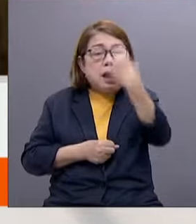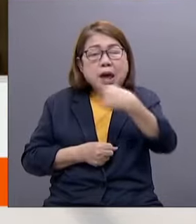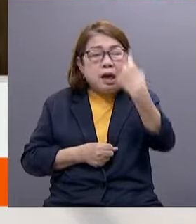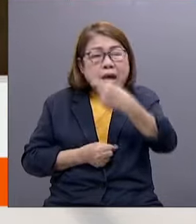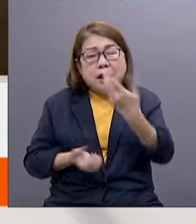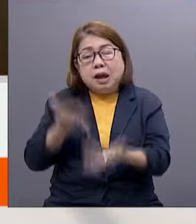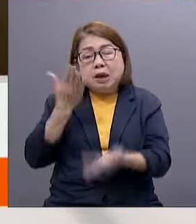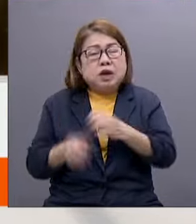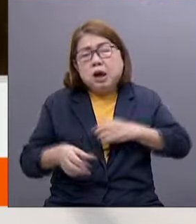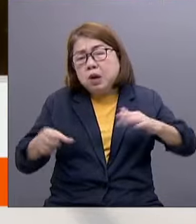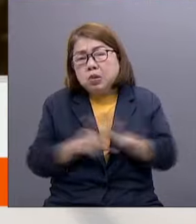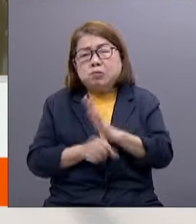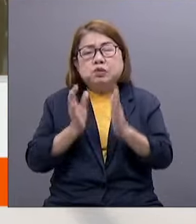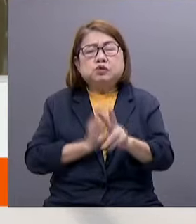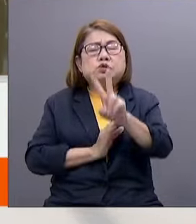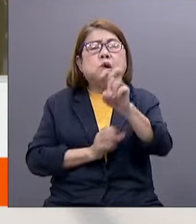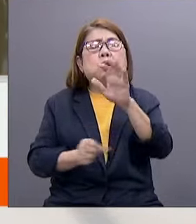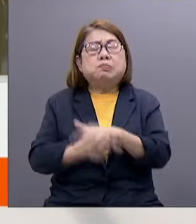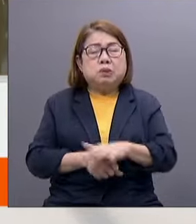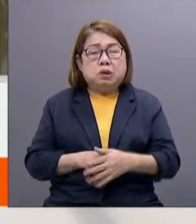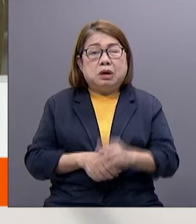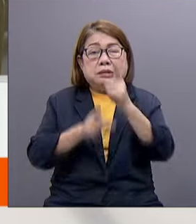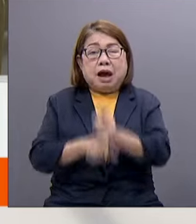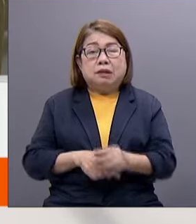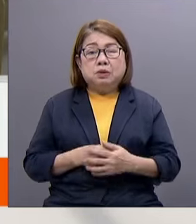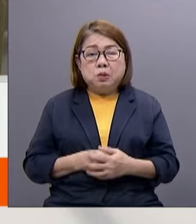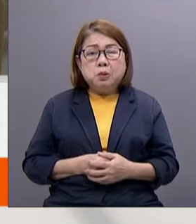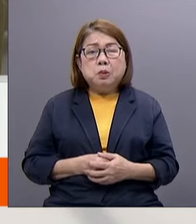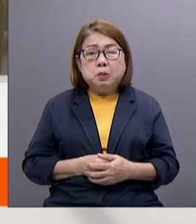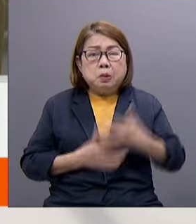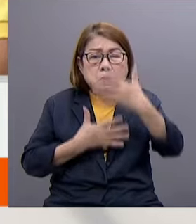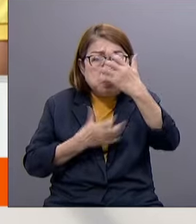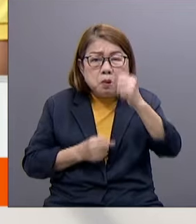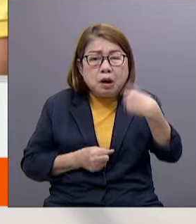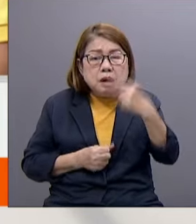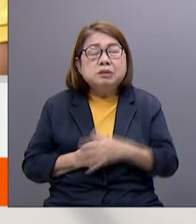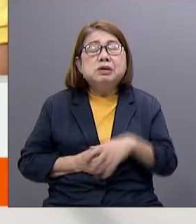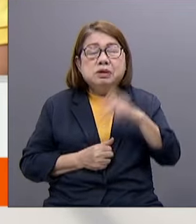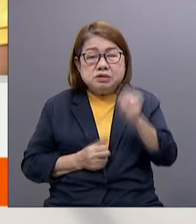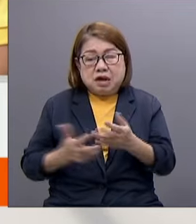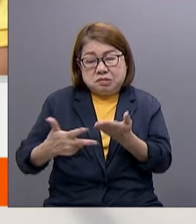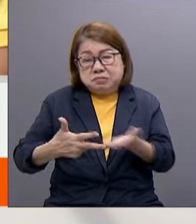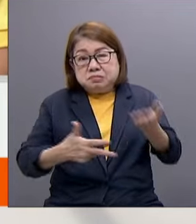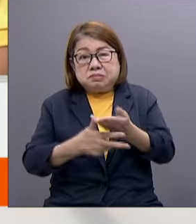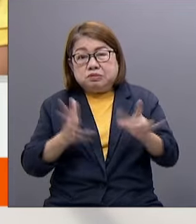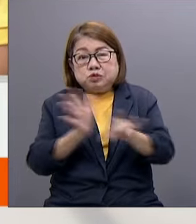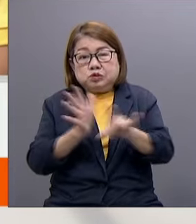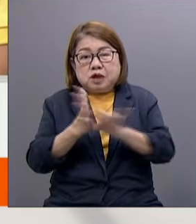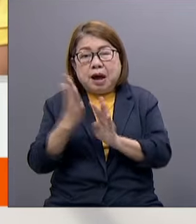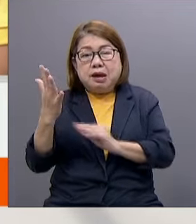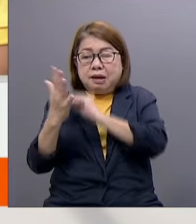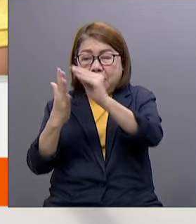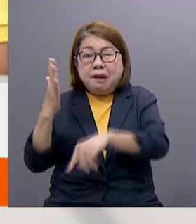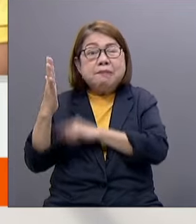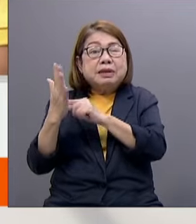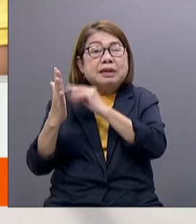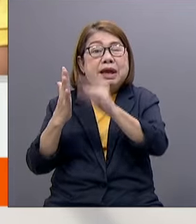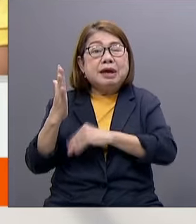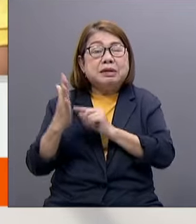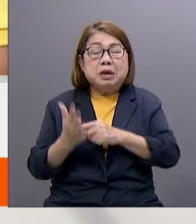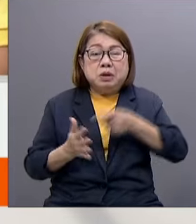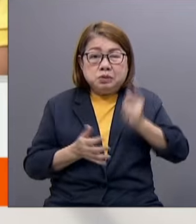ให้ได้200คนก็พออย่างนี้แหละ ค่ะค่ะทีนี้ในรอบที่จะไปไฟนอลกันค่ะรอบระดับประเทศมันก็จะสควีซอย่